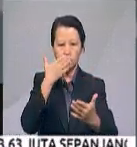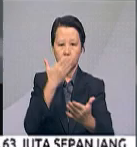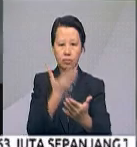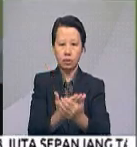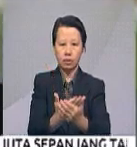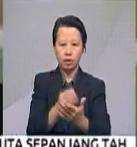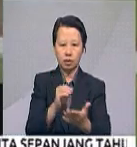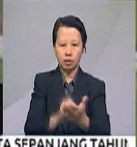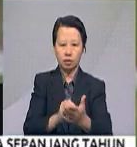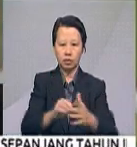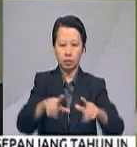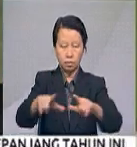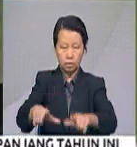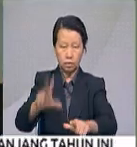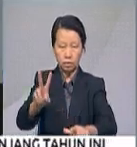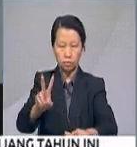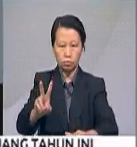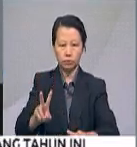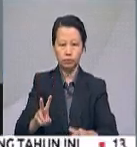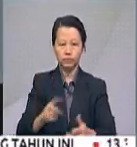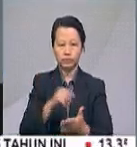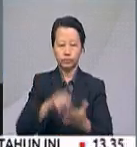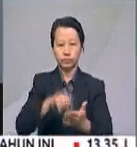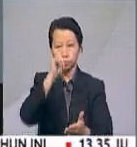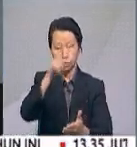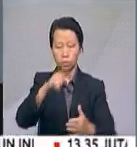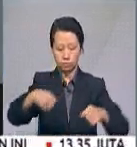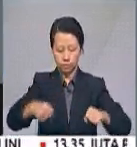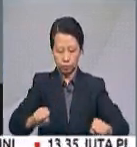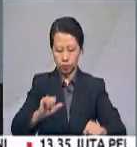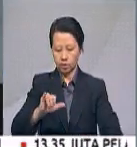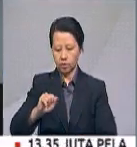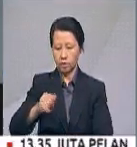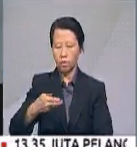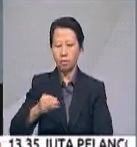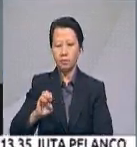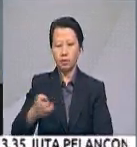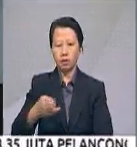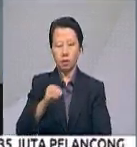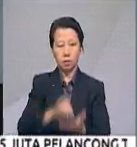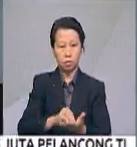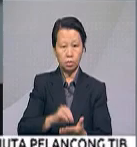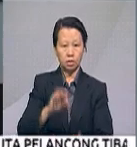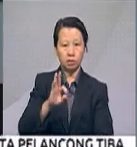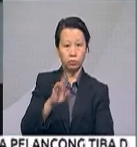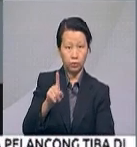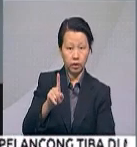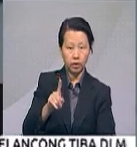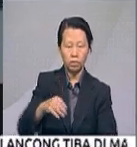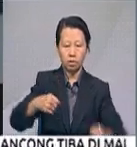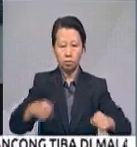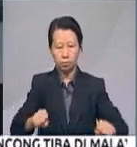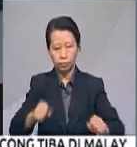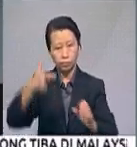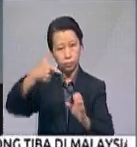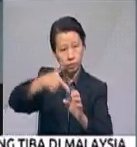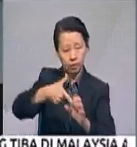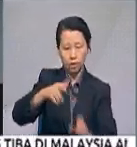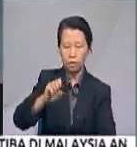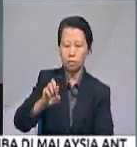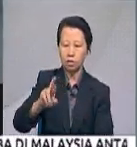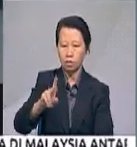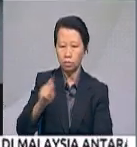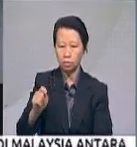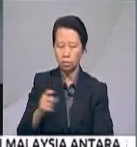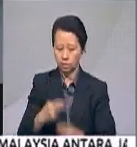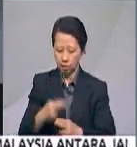sesi kelayakan kedua. Musim ini ternyata penunggang Yamaha lebih menyerlah di Sepang. Menyaksikan penunggang Petronas Yamaha SRT,